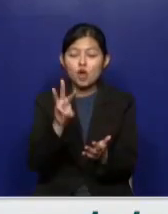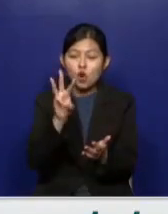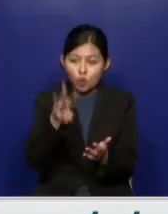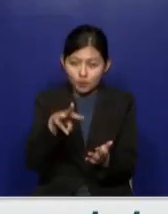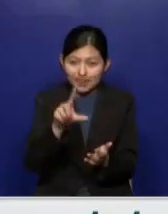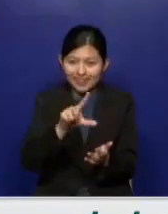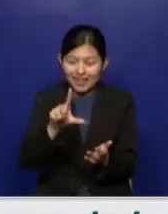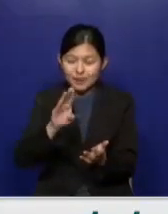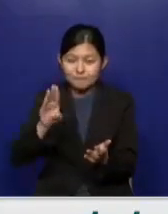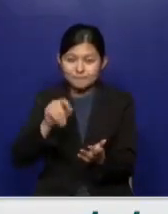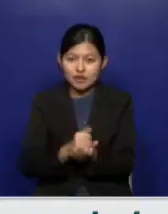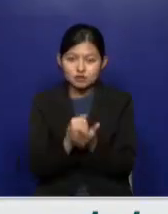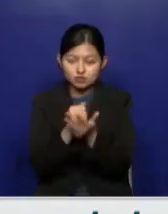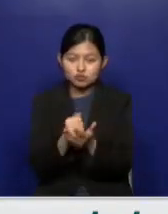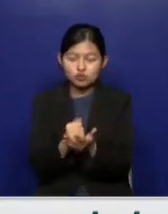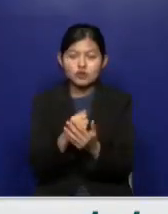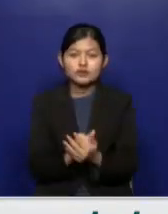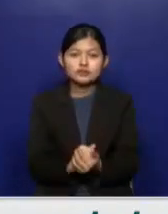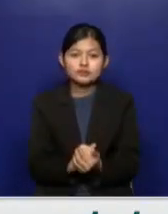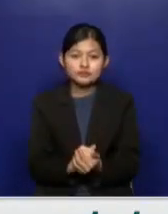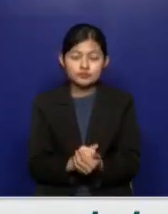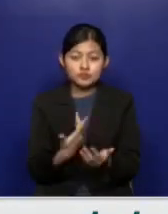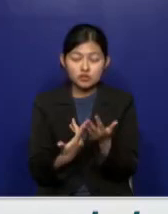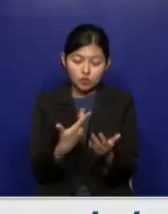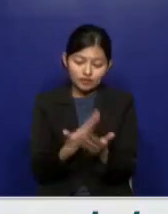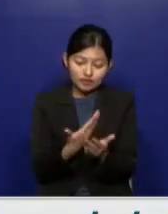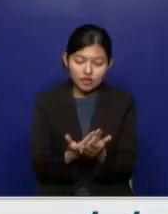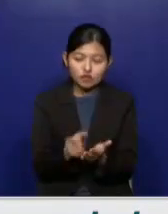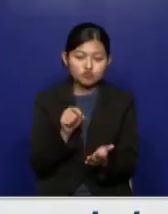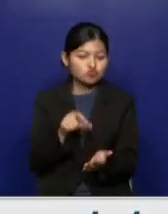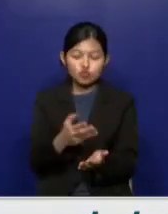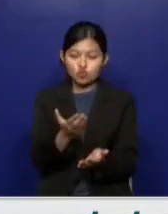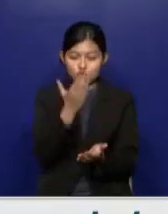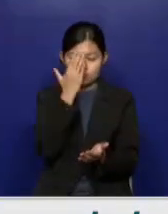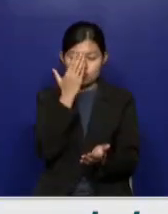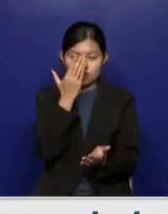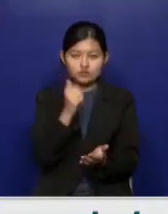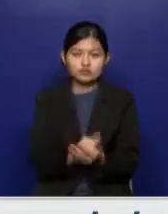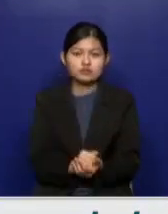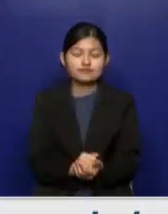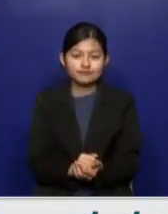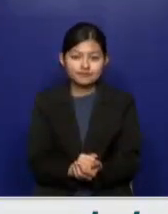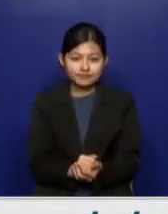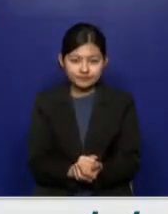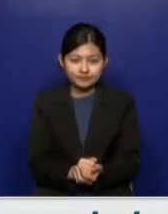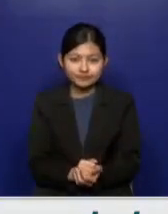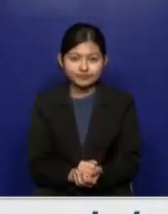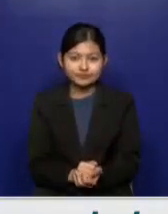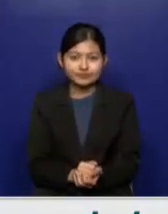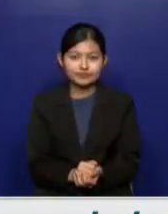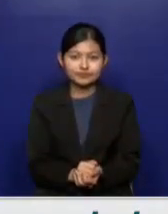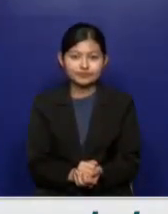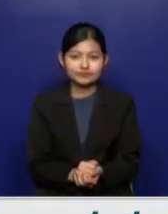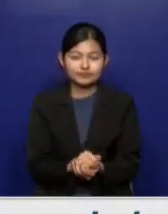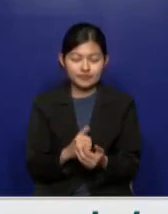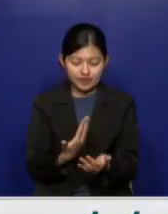อนุ12เงินสำรองจ่ายเพื่อกรณีฉุกเฉินหรือจำเป็นท่านประธานที่เคารพครับในง